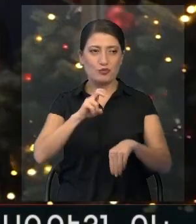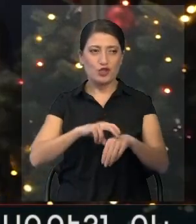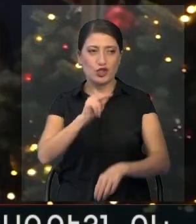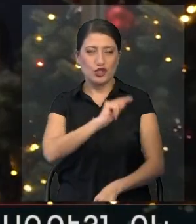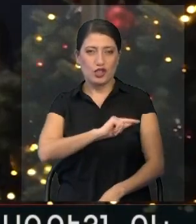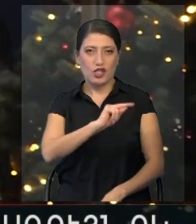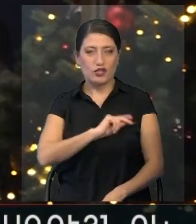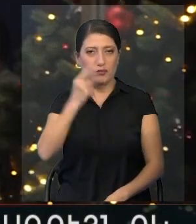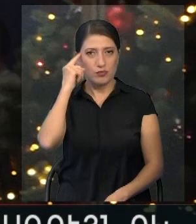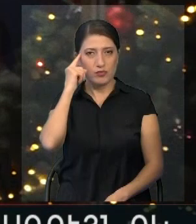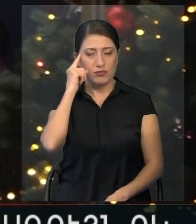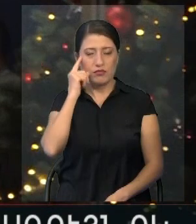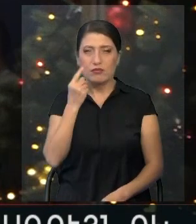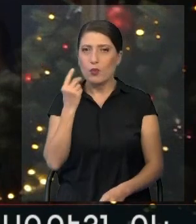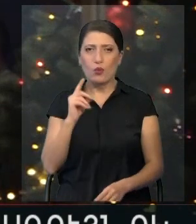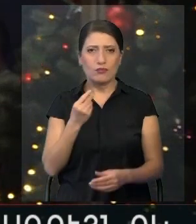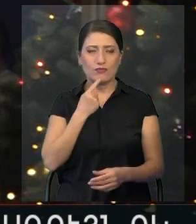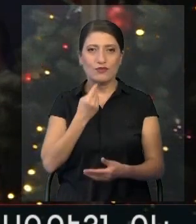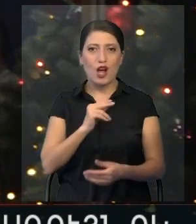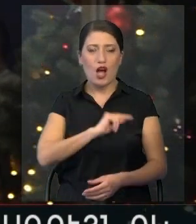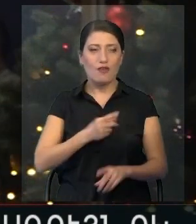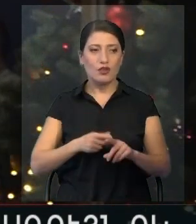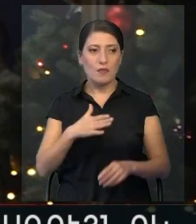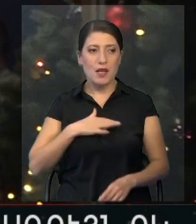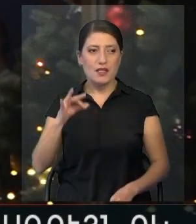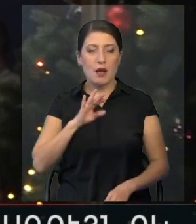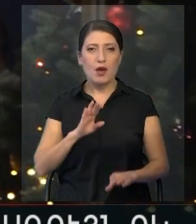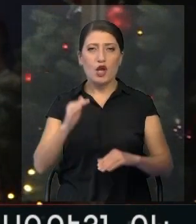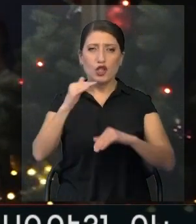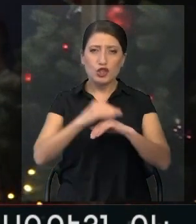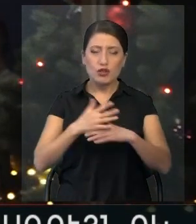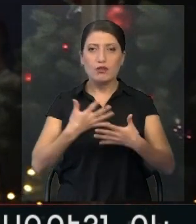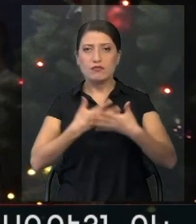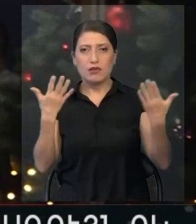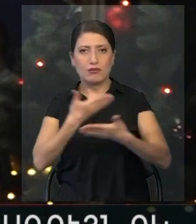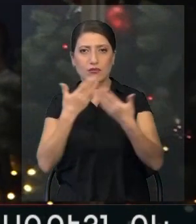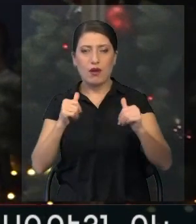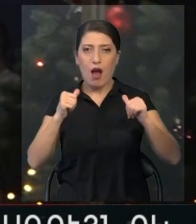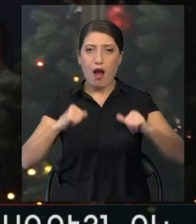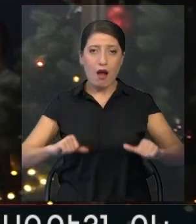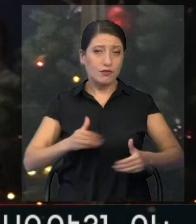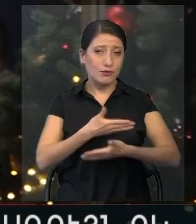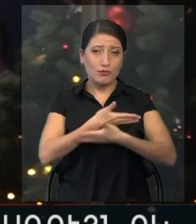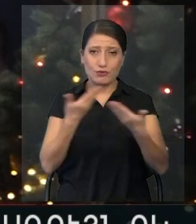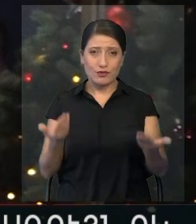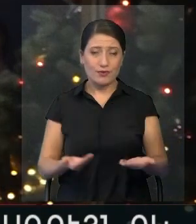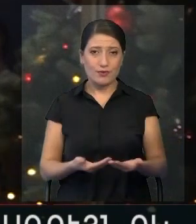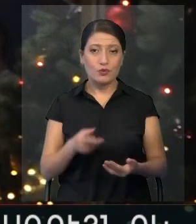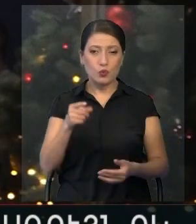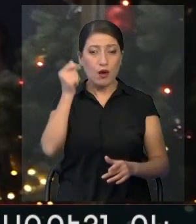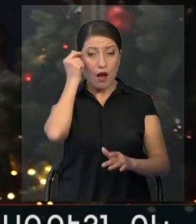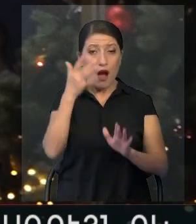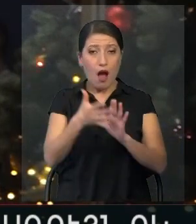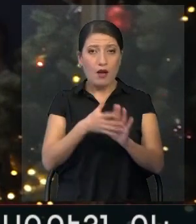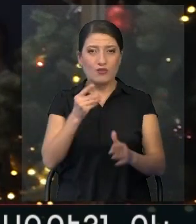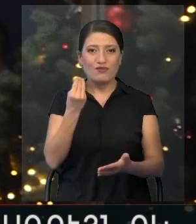աշխատանքը կարծում եմ հերոսական աշխատանք է, որովհետեւ մեզ համար ոչ գիշեր կա, ոչ ցերեկ կա եւ հանգիստ նույնպես կարող ենք ասել։ Եթե դու հասկանում ես,